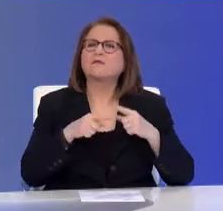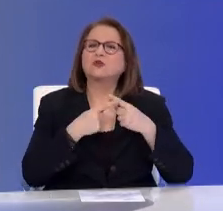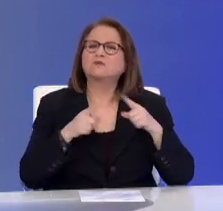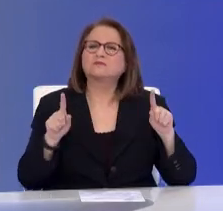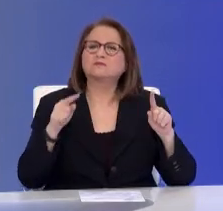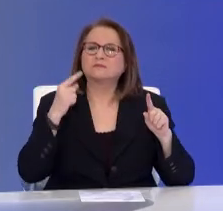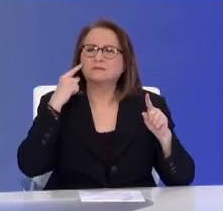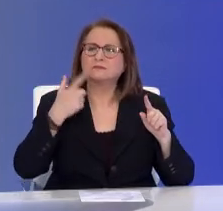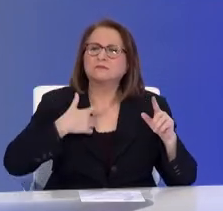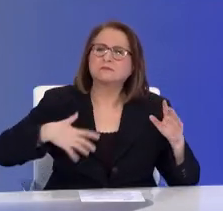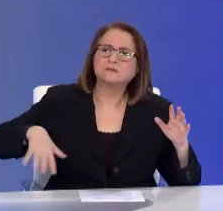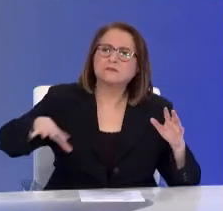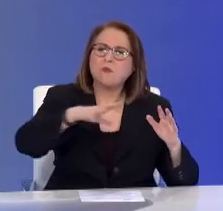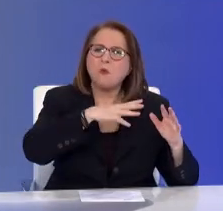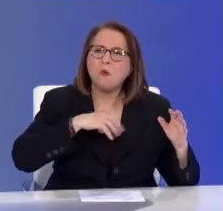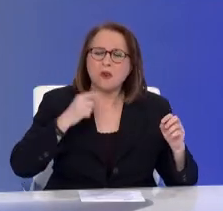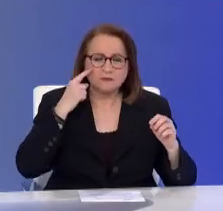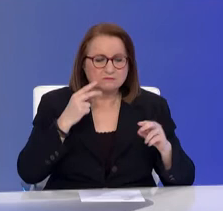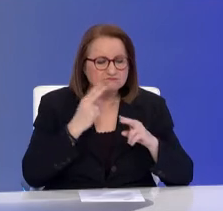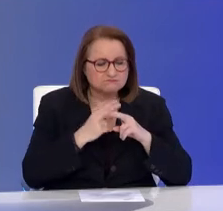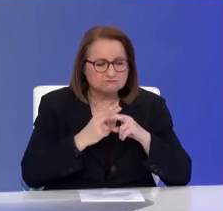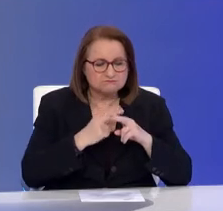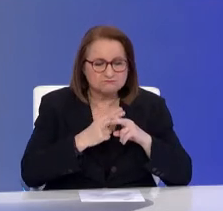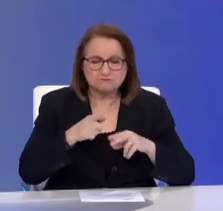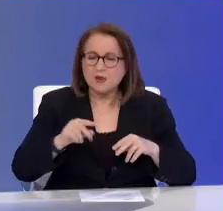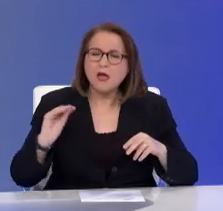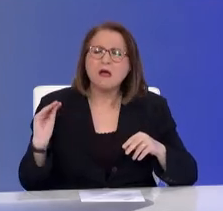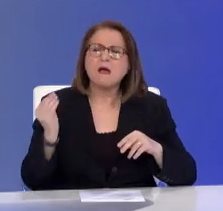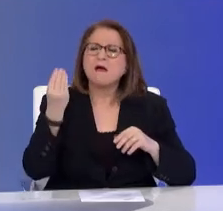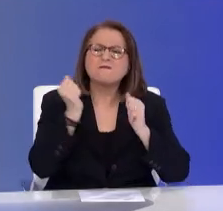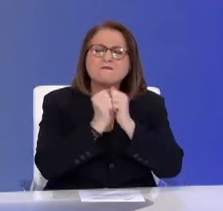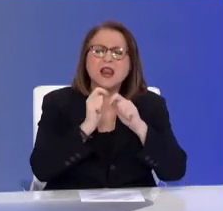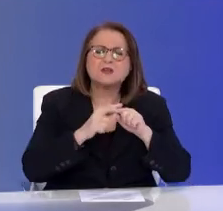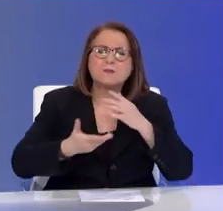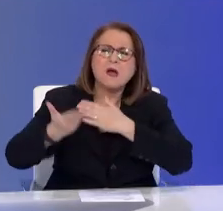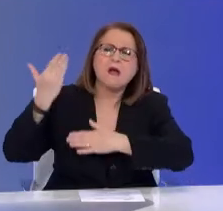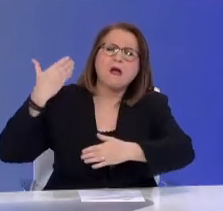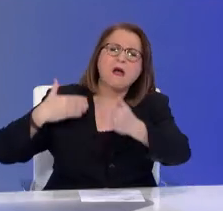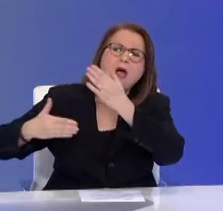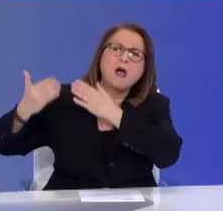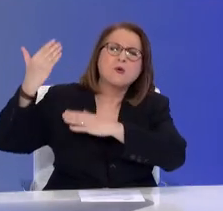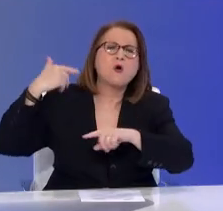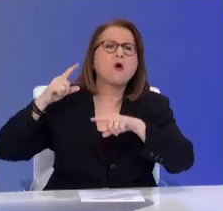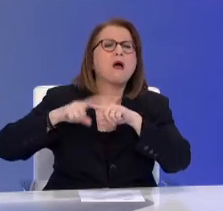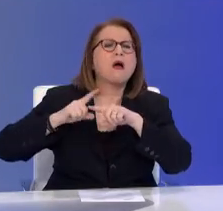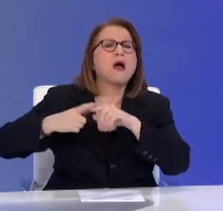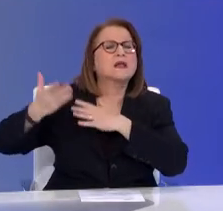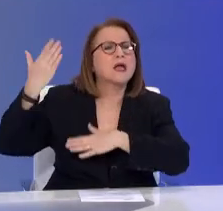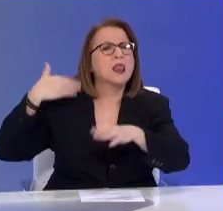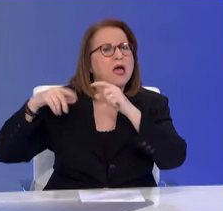τις ρίζες του στην αρχαιότητα. Βρίσκεται στην αρχαία Ρώμη και στον